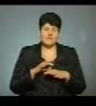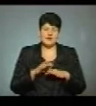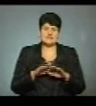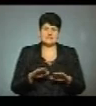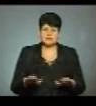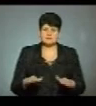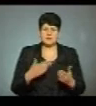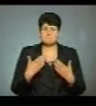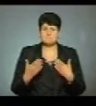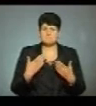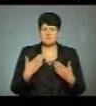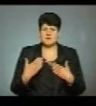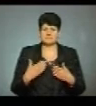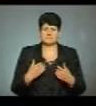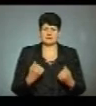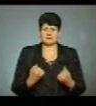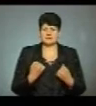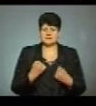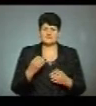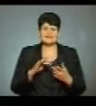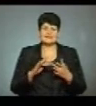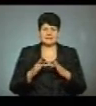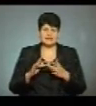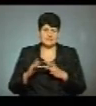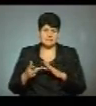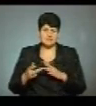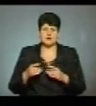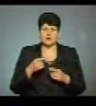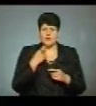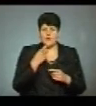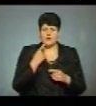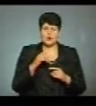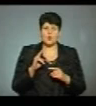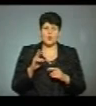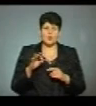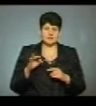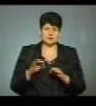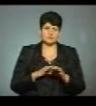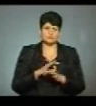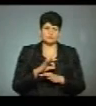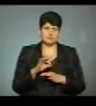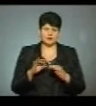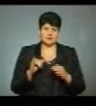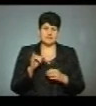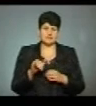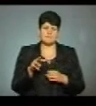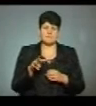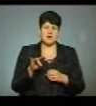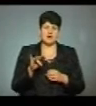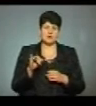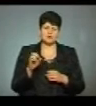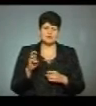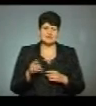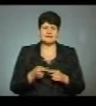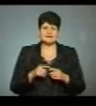дітьми бесіду на тему «Безпека в інтернеті». За словами координаторки проєкту «Соціально-педагогічна робота з дітьми та молоддю» Інни Марушинської, цей